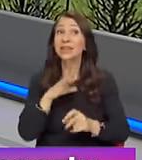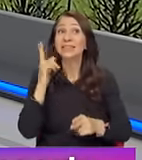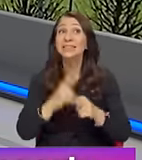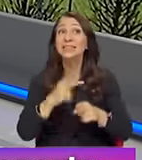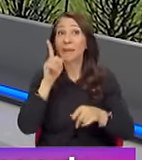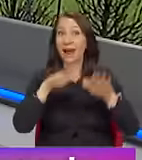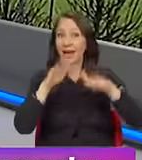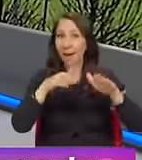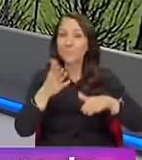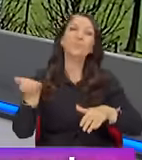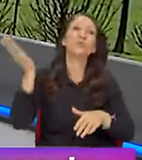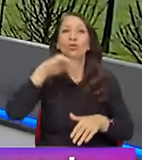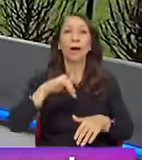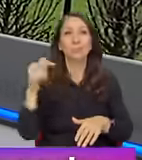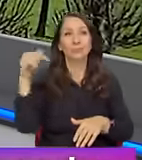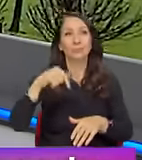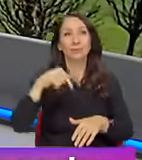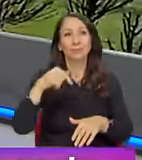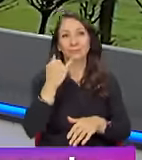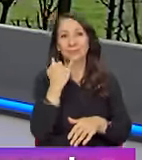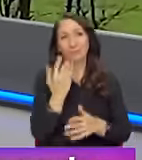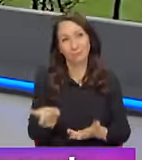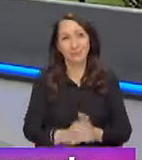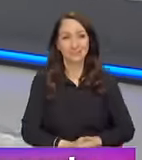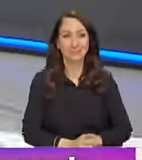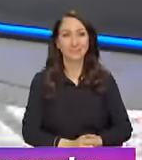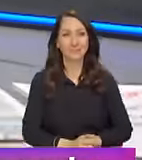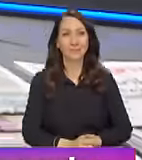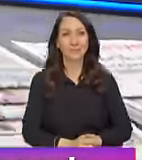Hızlı bir şekilde reklamlara gidelim. Dönüşte konuğumuz.